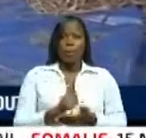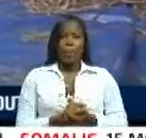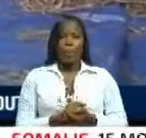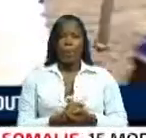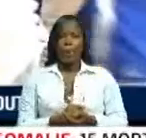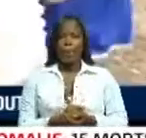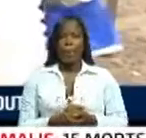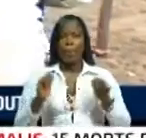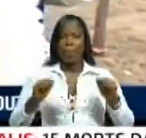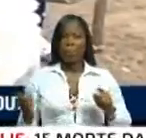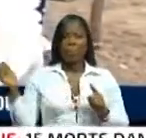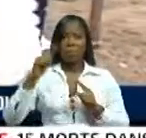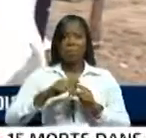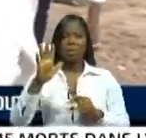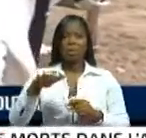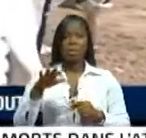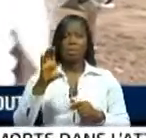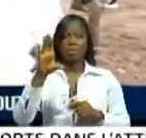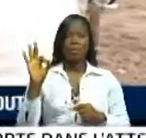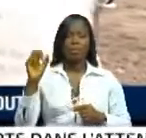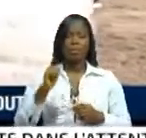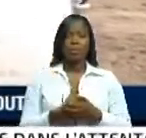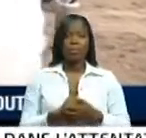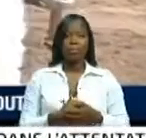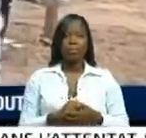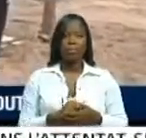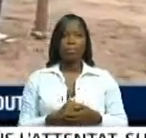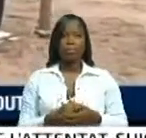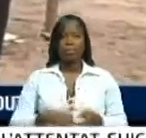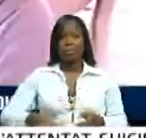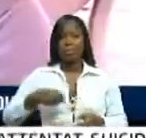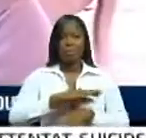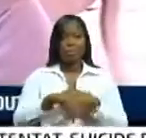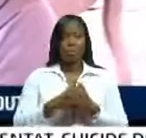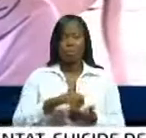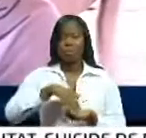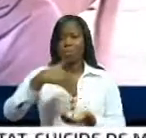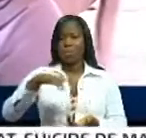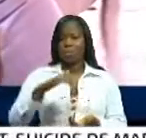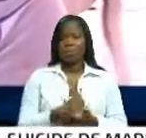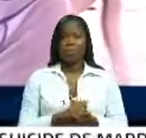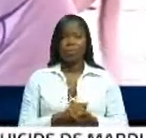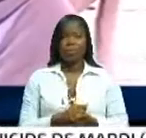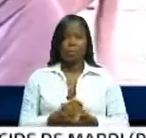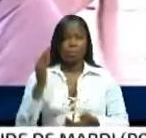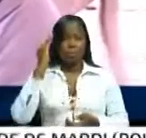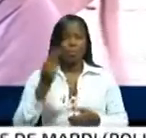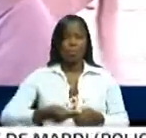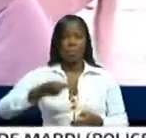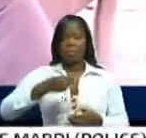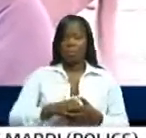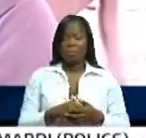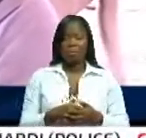qui peut coûter jusqu'à 5000 francs ses fans du standard les travailleurs le prix des aliments qu'on est une housse et